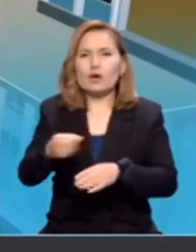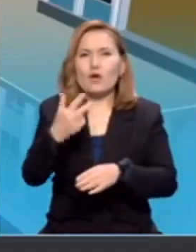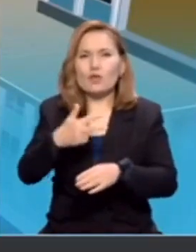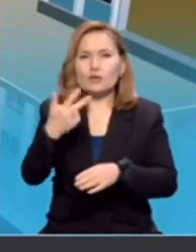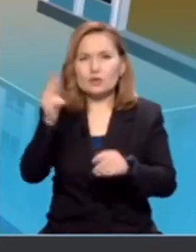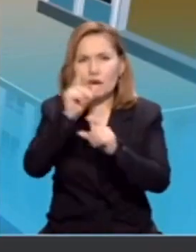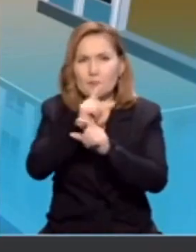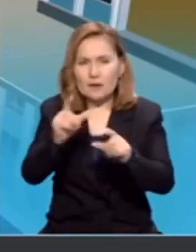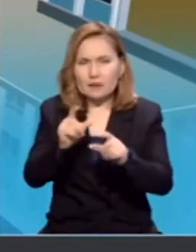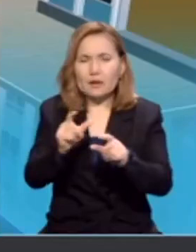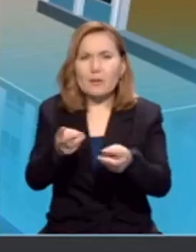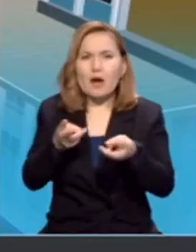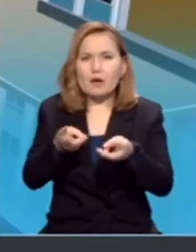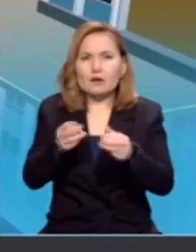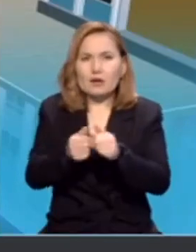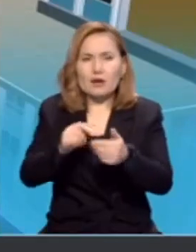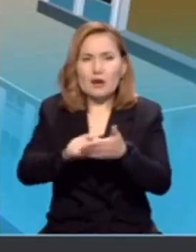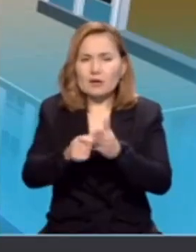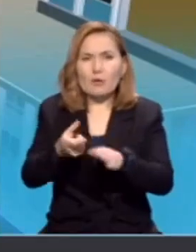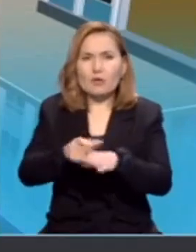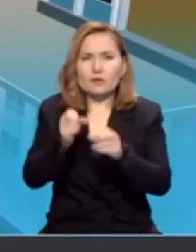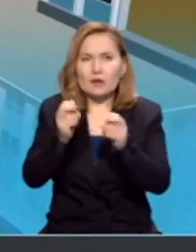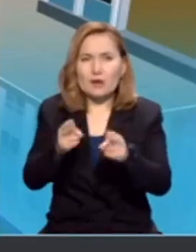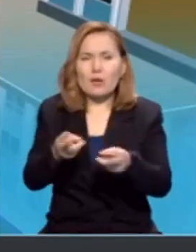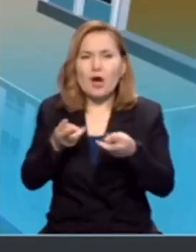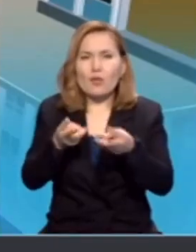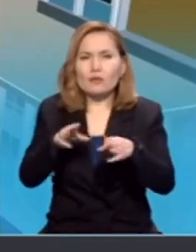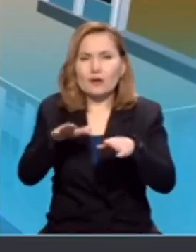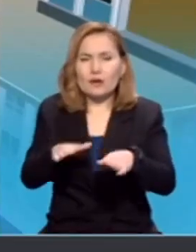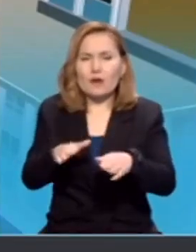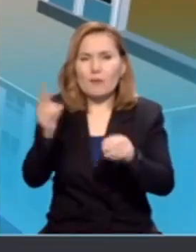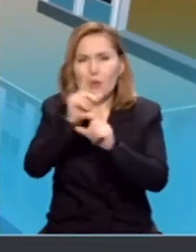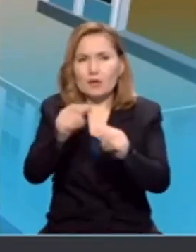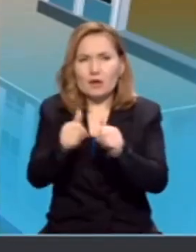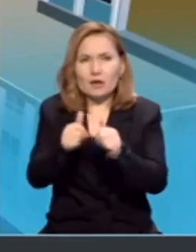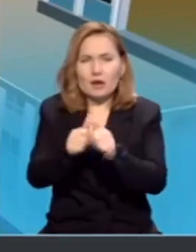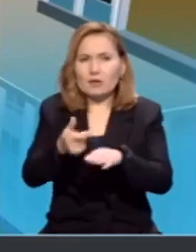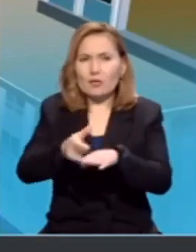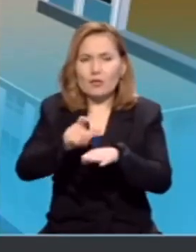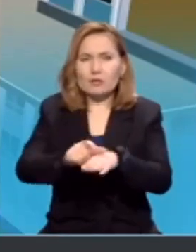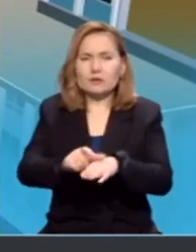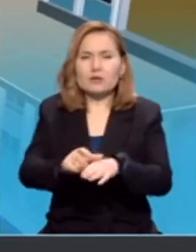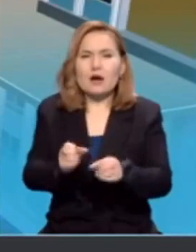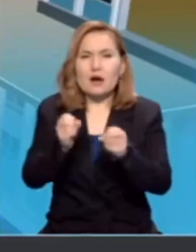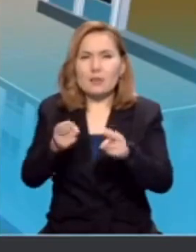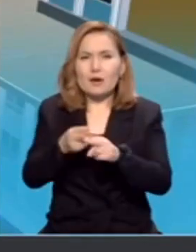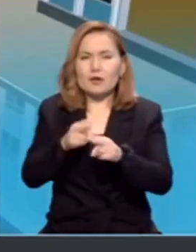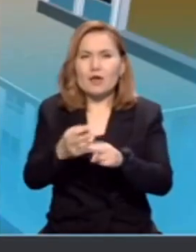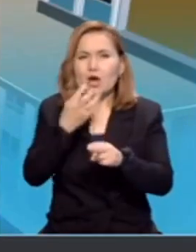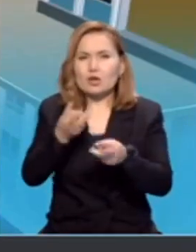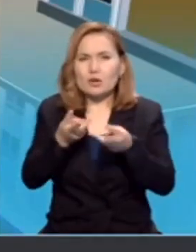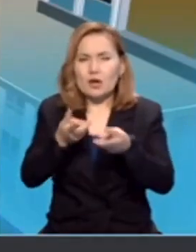мектебіне қазандықтан қатер төніп тұр. Себебі от жағатын орын ғимаратқа жапсарлас салынған. Талап бойынша жыл қазандығы